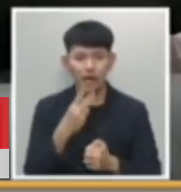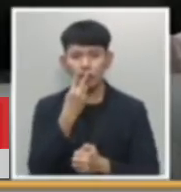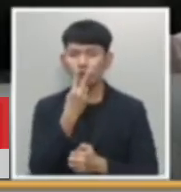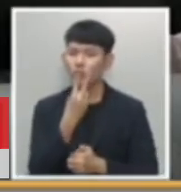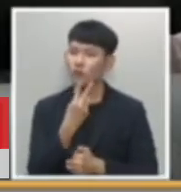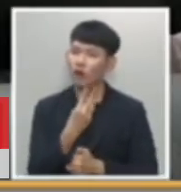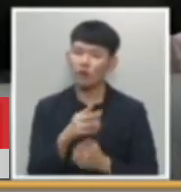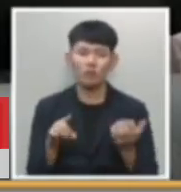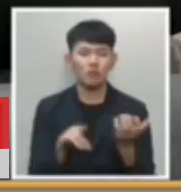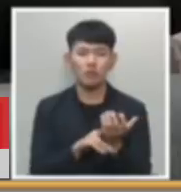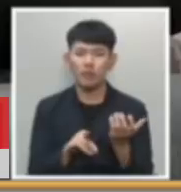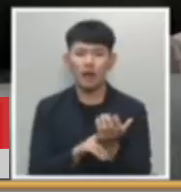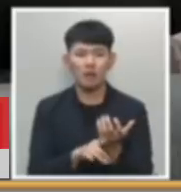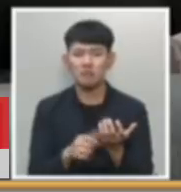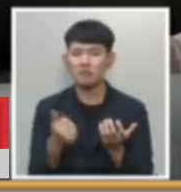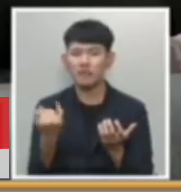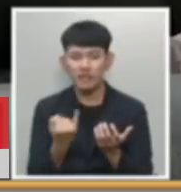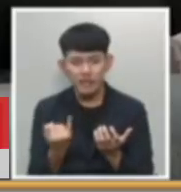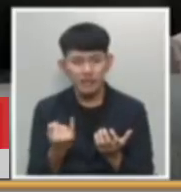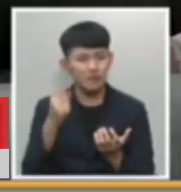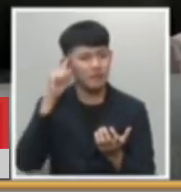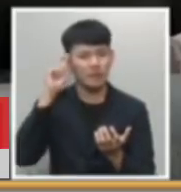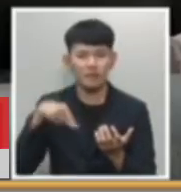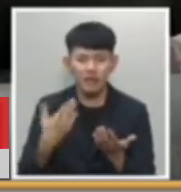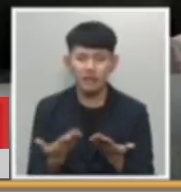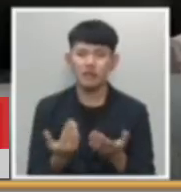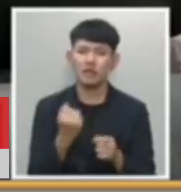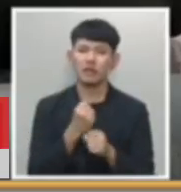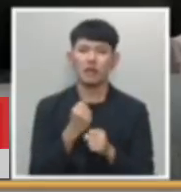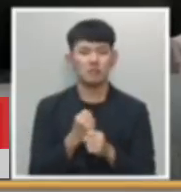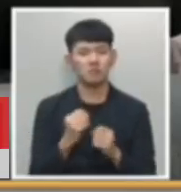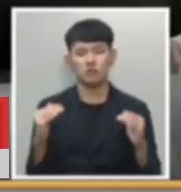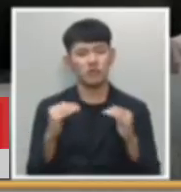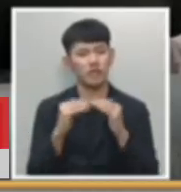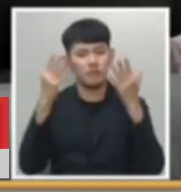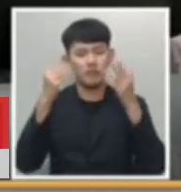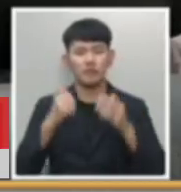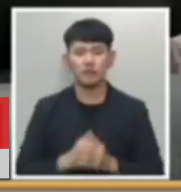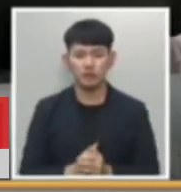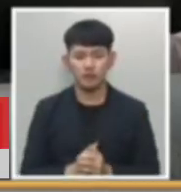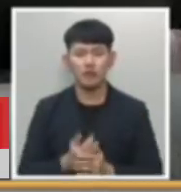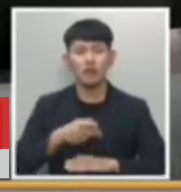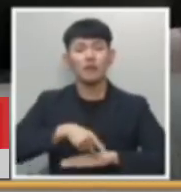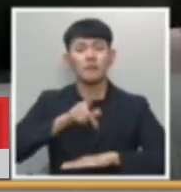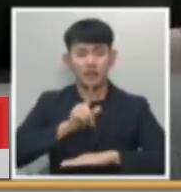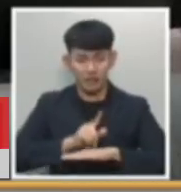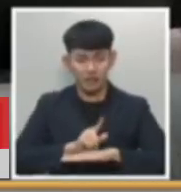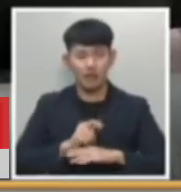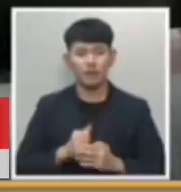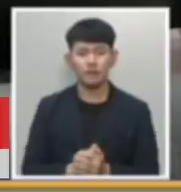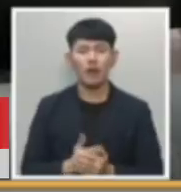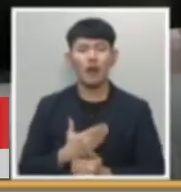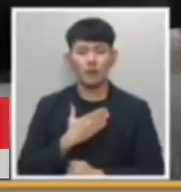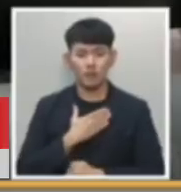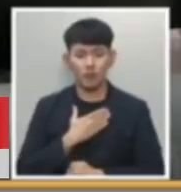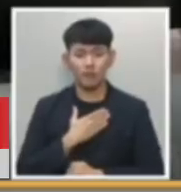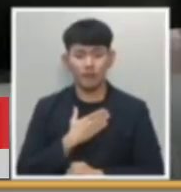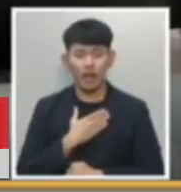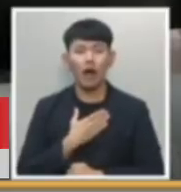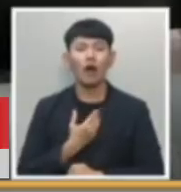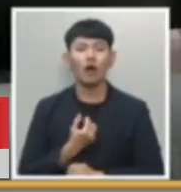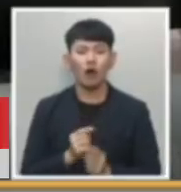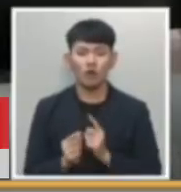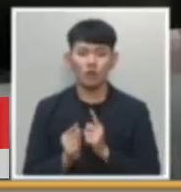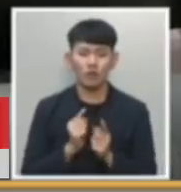าพและก็ความไม่เป็นธรรมที่เกิดขึ้นท่านประธานที่เคารพกระผมกลับมาตรงประเด็น